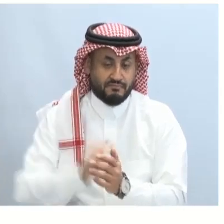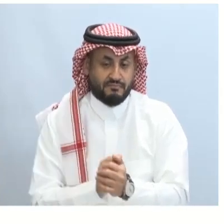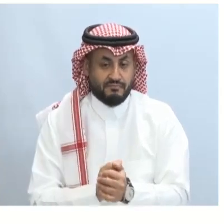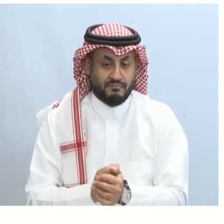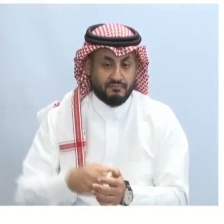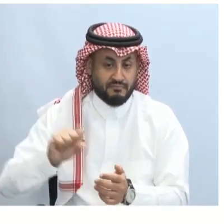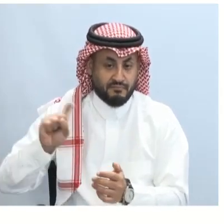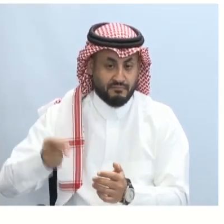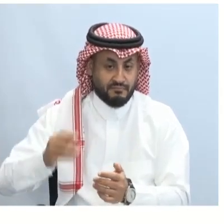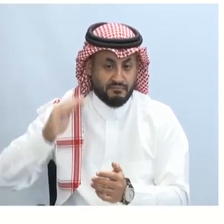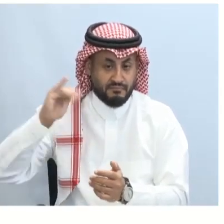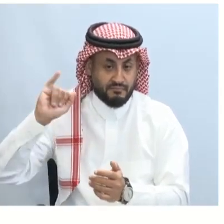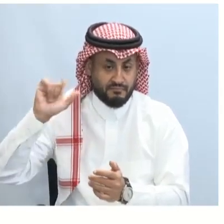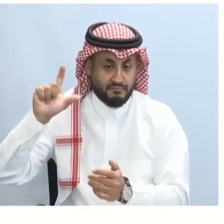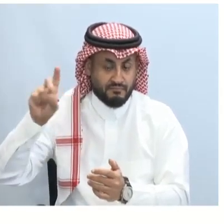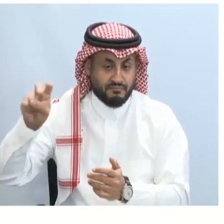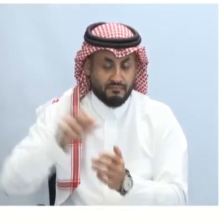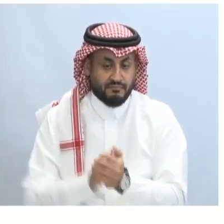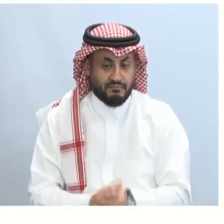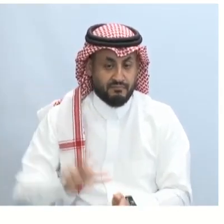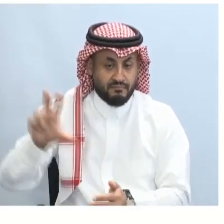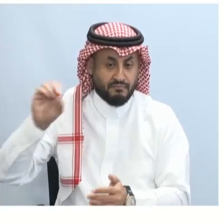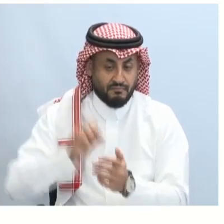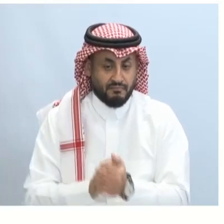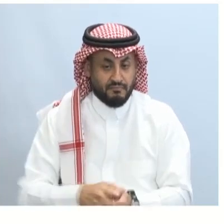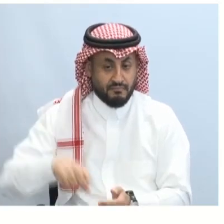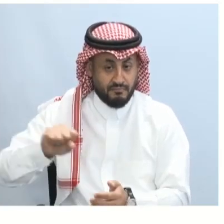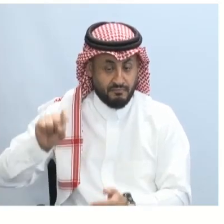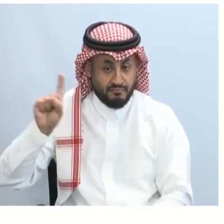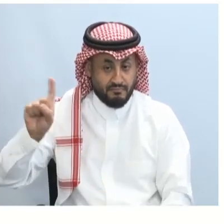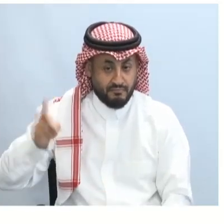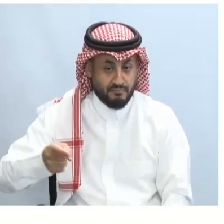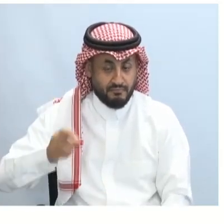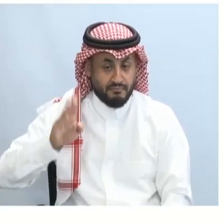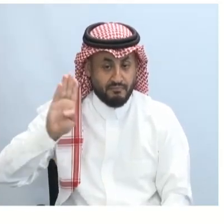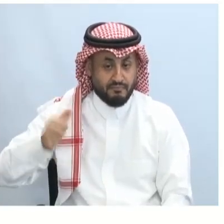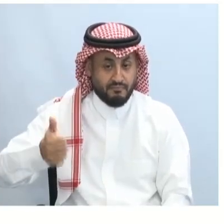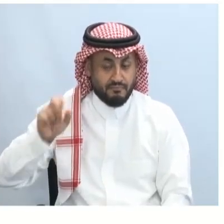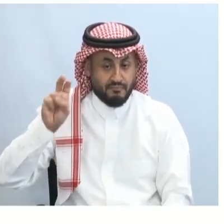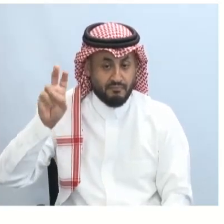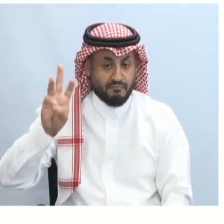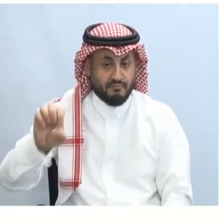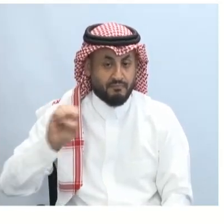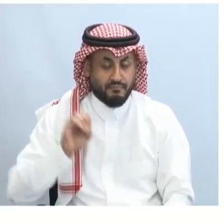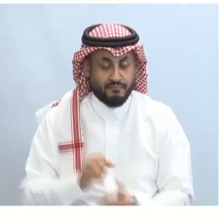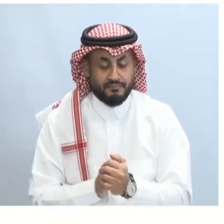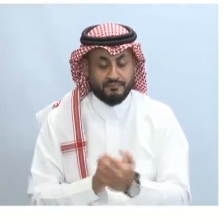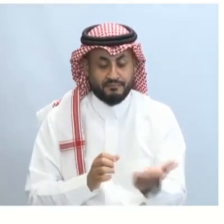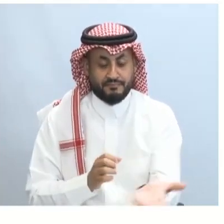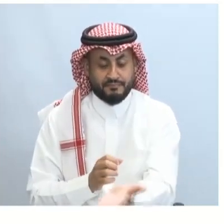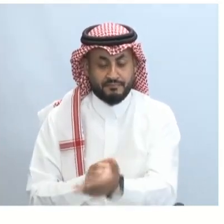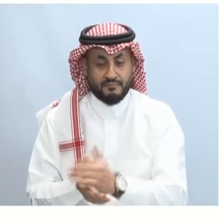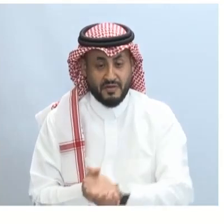اذا صافحوا ابتسم في وجهي القي عليه التحيه تحيه الاسلام وهي السلام عليكم